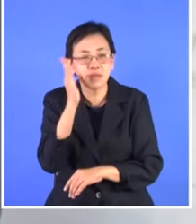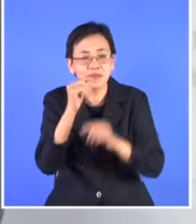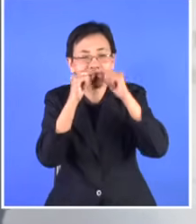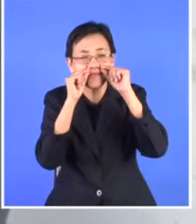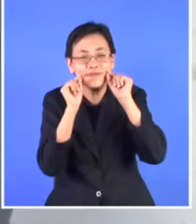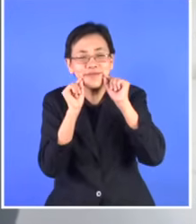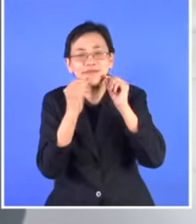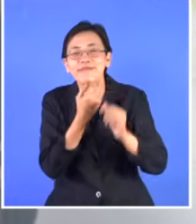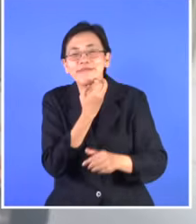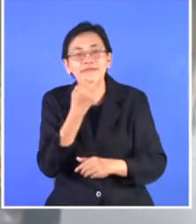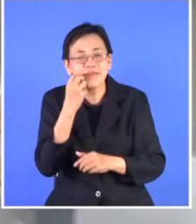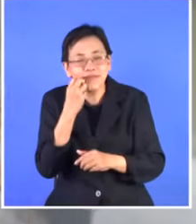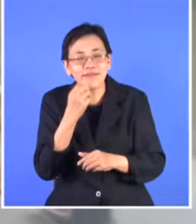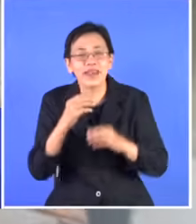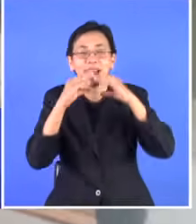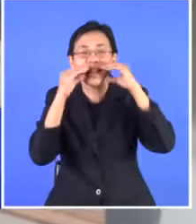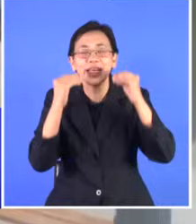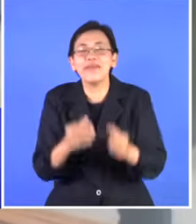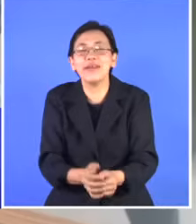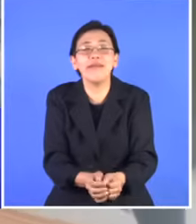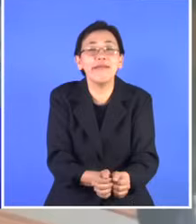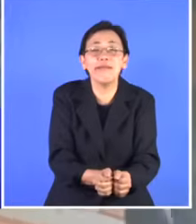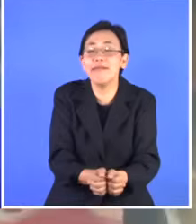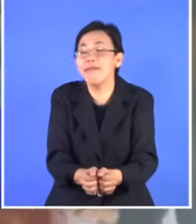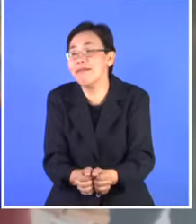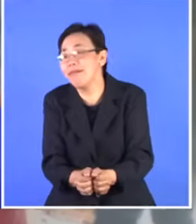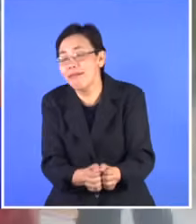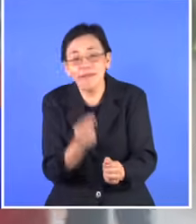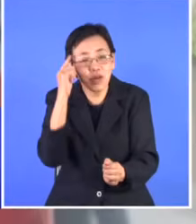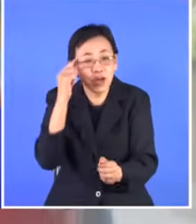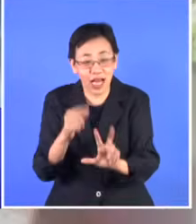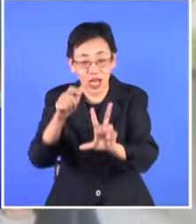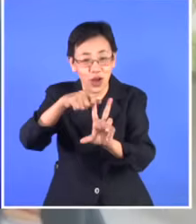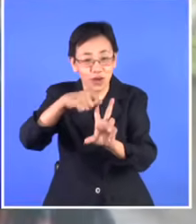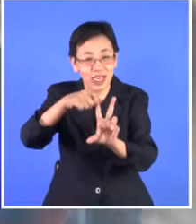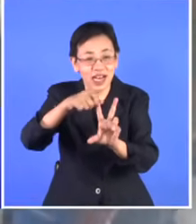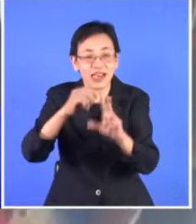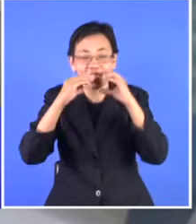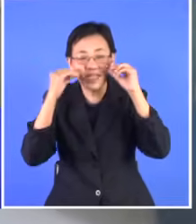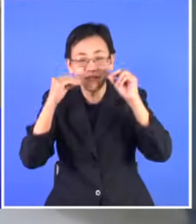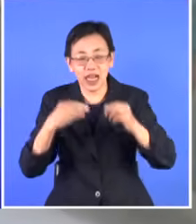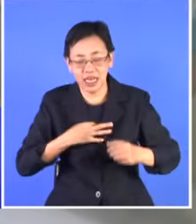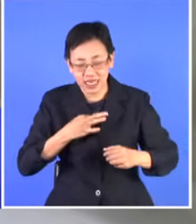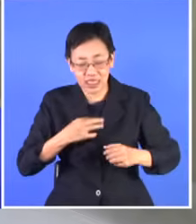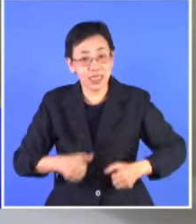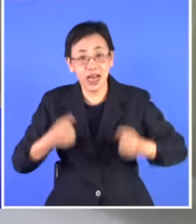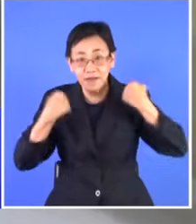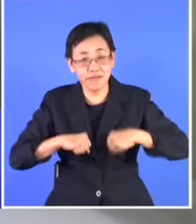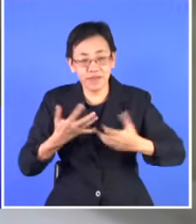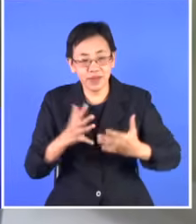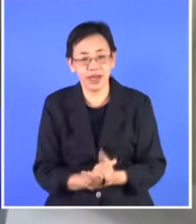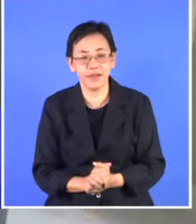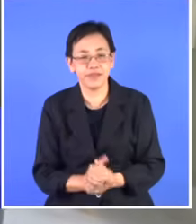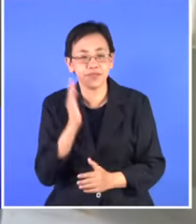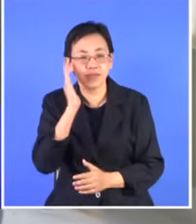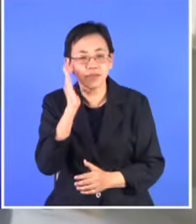หวานน่ะค่ะเหมือนยังพูดไม่รู้เรื่องเลยนะคะคนกลางนะคะคนกลางนะคะที่ยิ้มหวานนะคะที่ไม่ใส่เสื้อเนี่ยนะอภิสิทธิ์